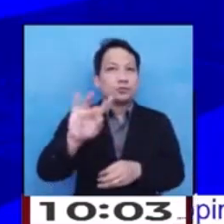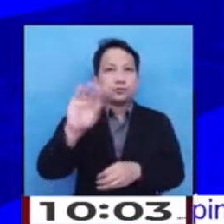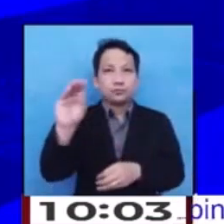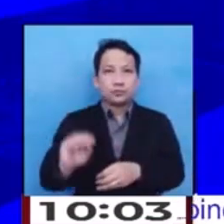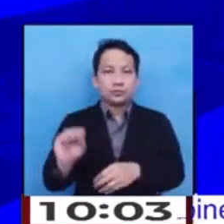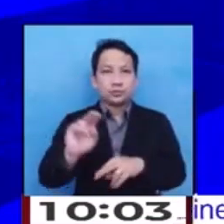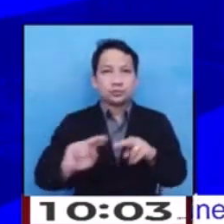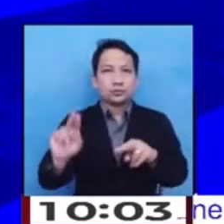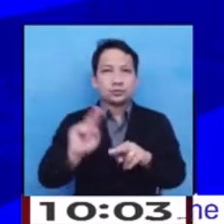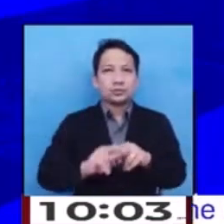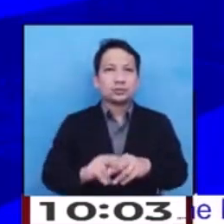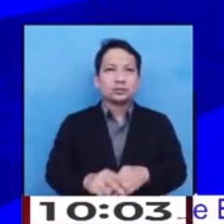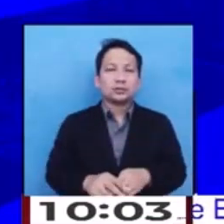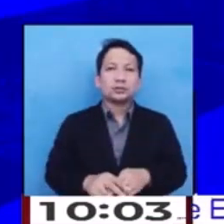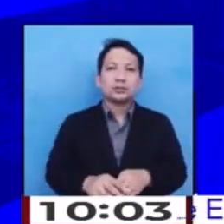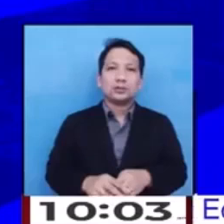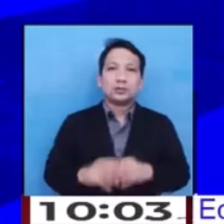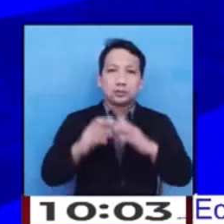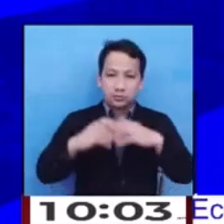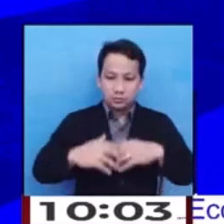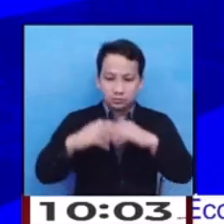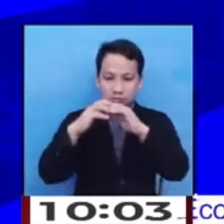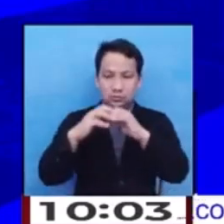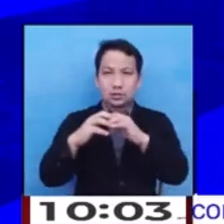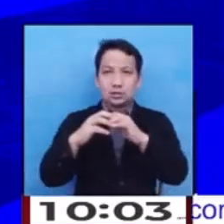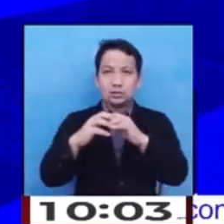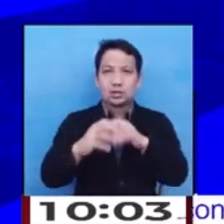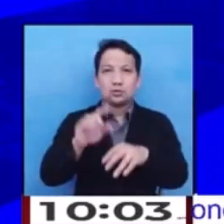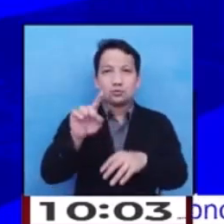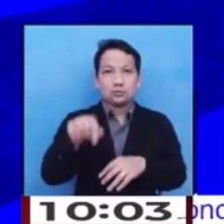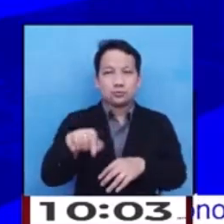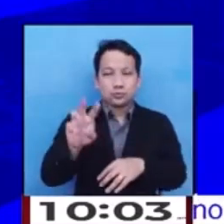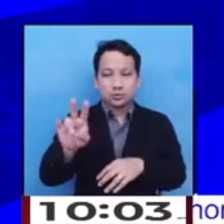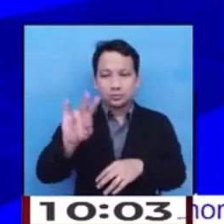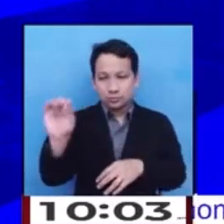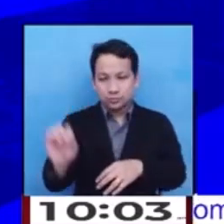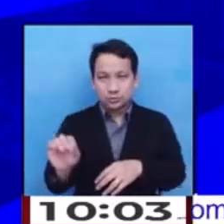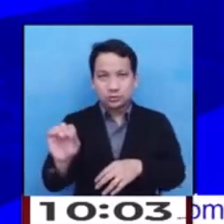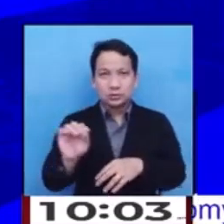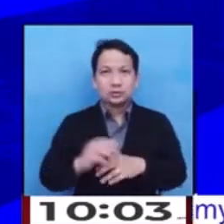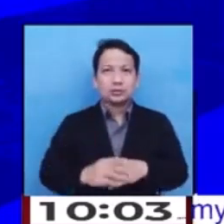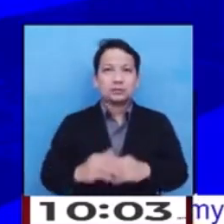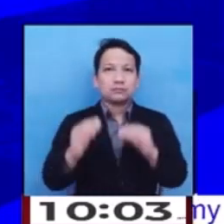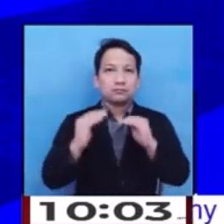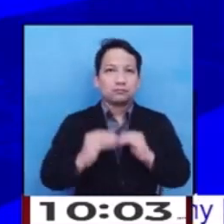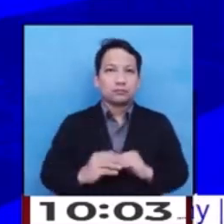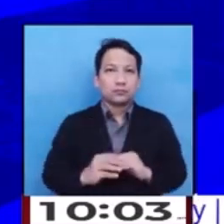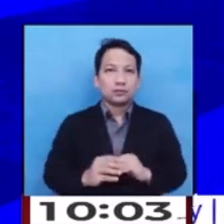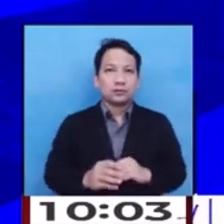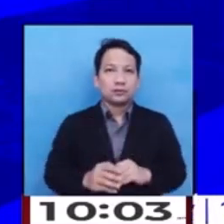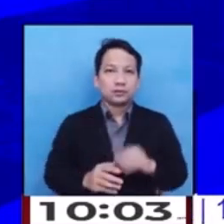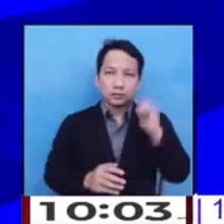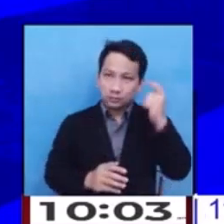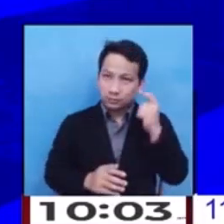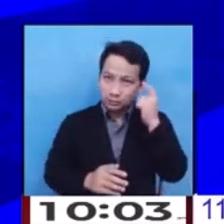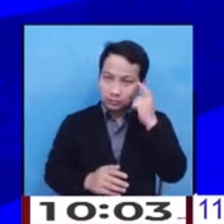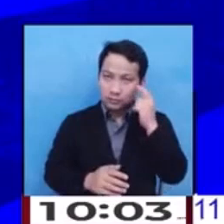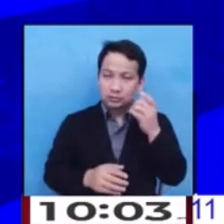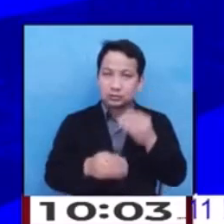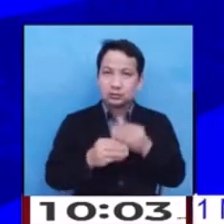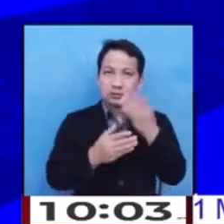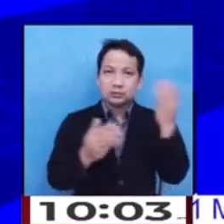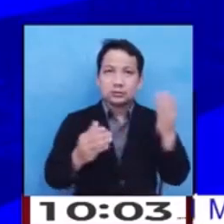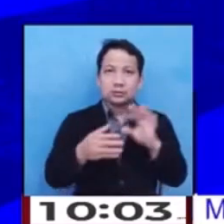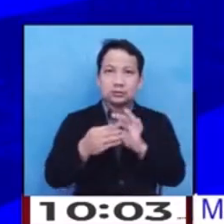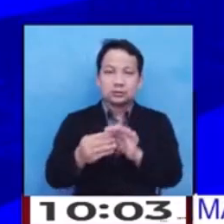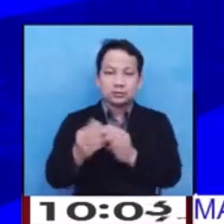points, construction na nag-ambag ng 1.7 percentage points, at government final consumption